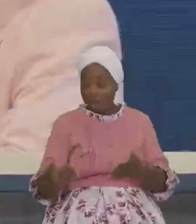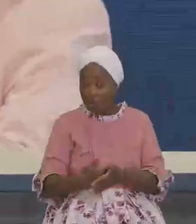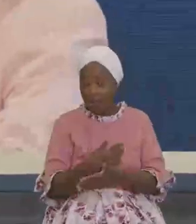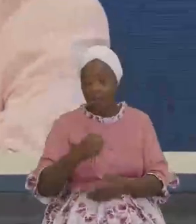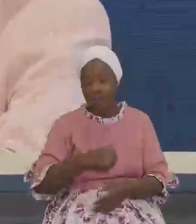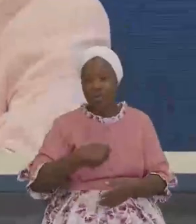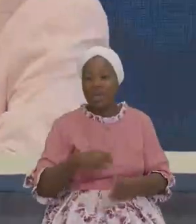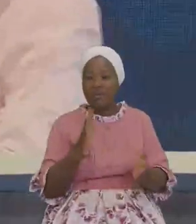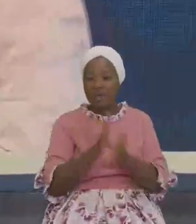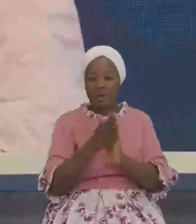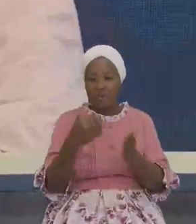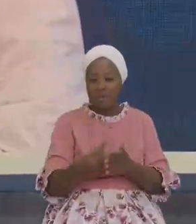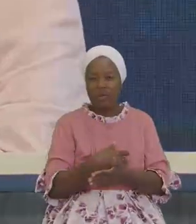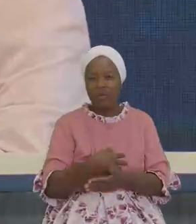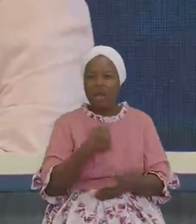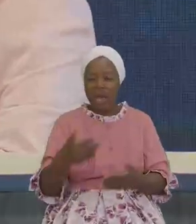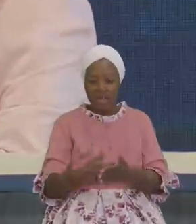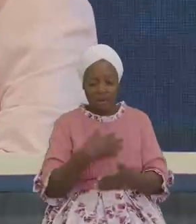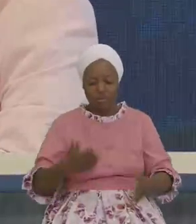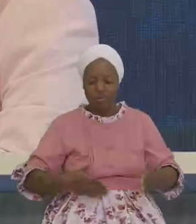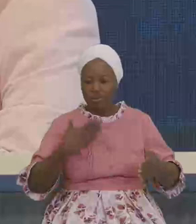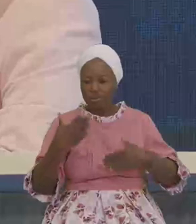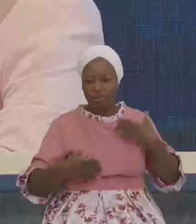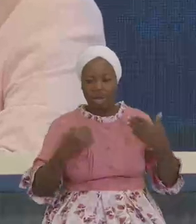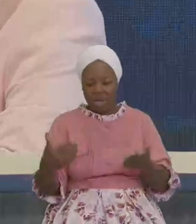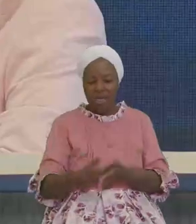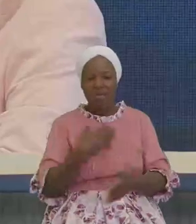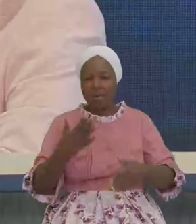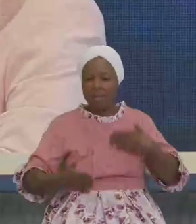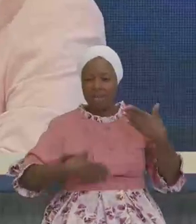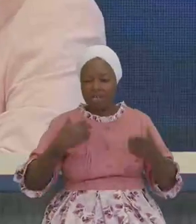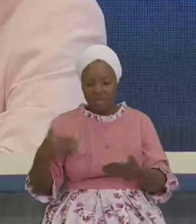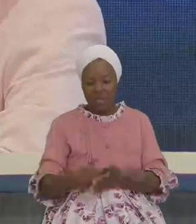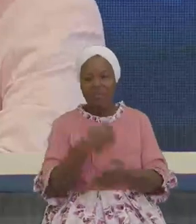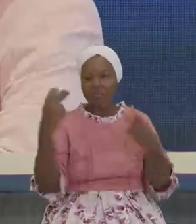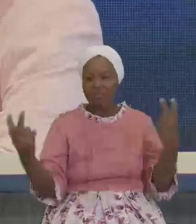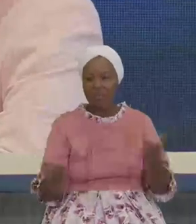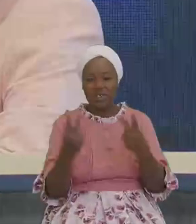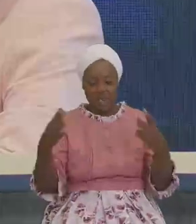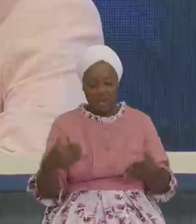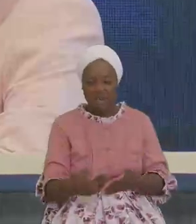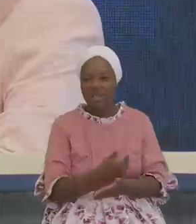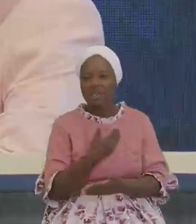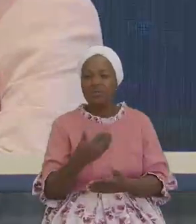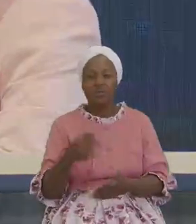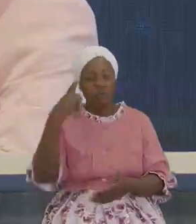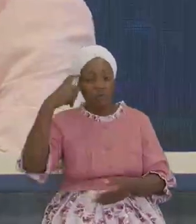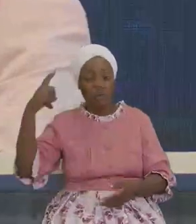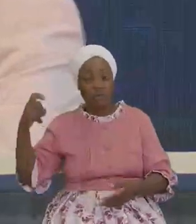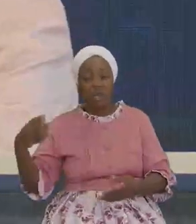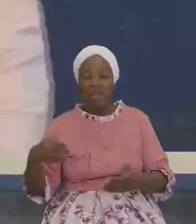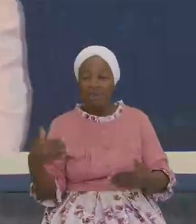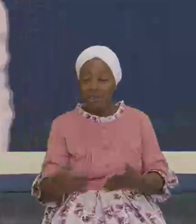sont devenues nouvelles. Une nouvelle joie. Et un nouveau bonheur. Une nouvelle